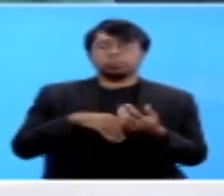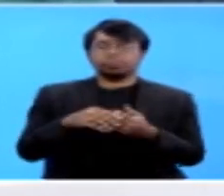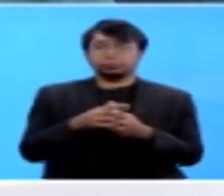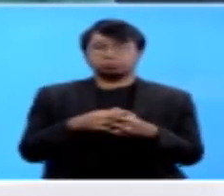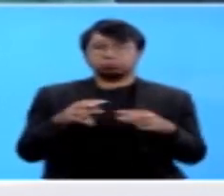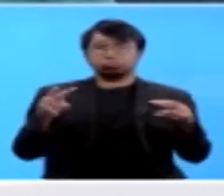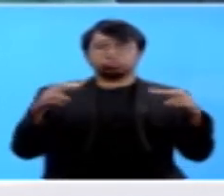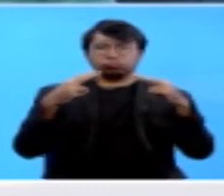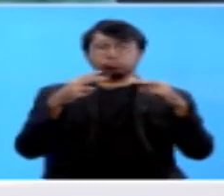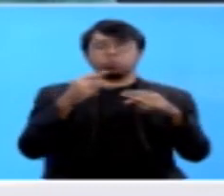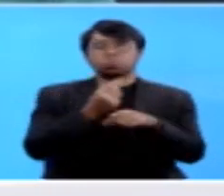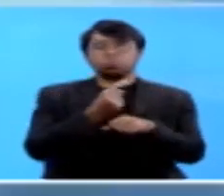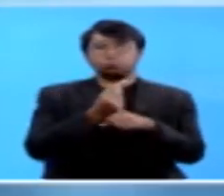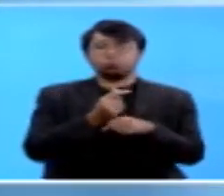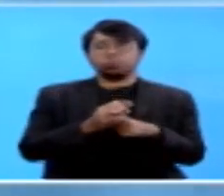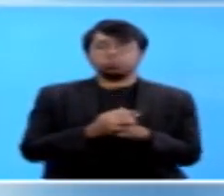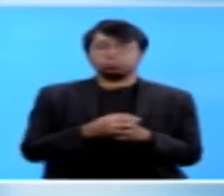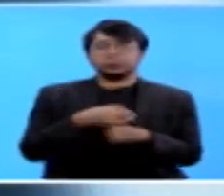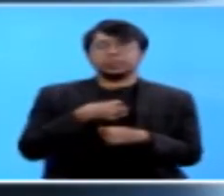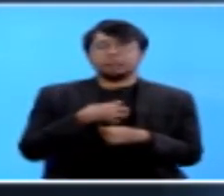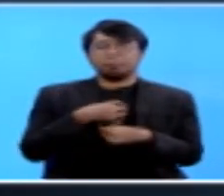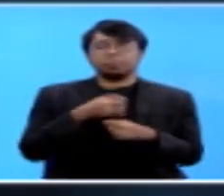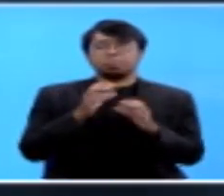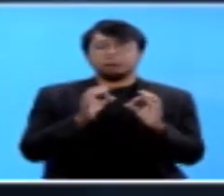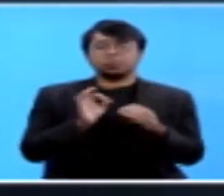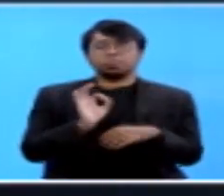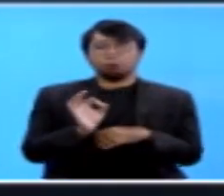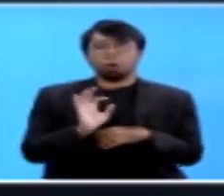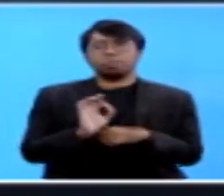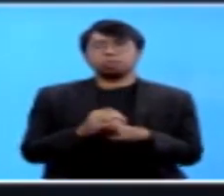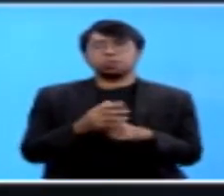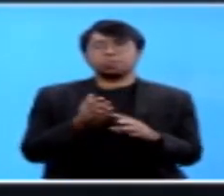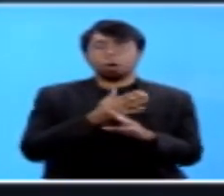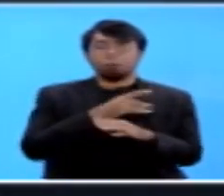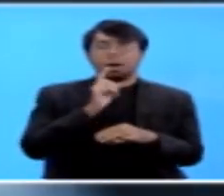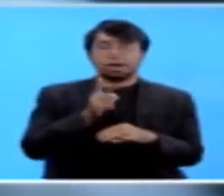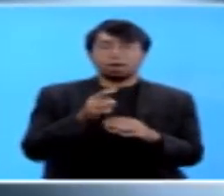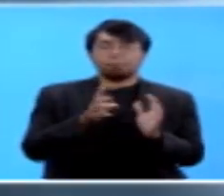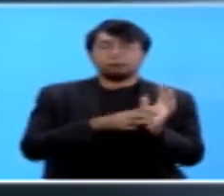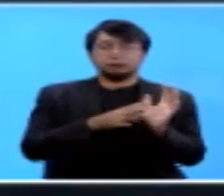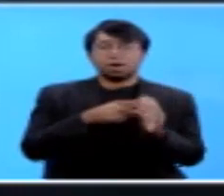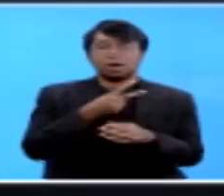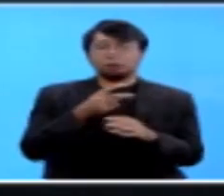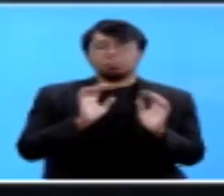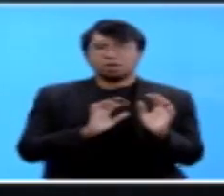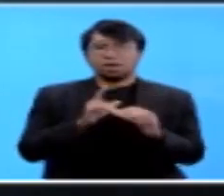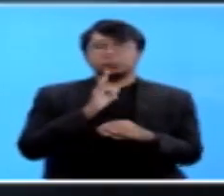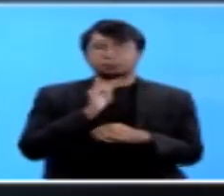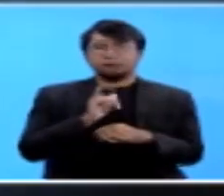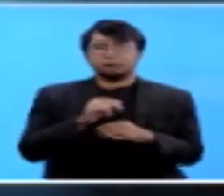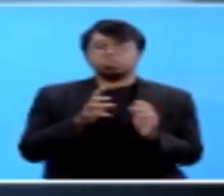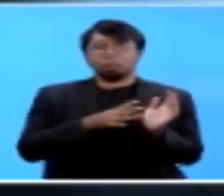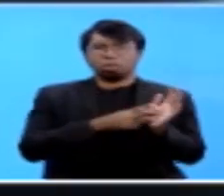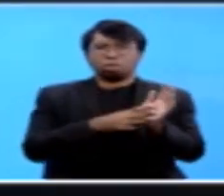dilakukan? Sama tadi katanya ada masalah minggu sebelumnya gitu ya. Artinya sebenarnya ada banyak pemicu ya sampai kemudian terjadi peristiwa hari